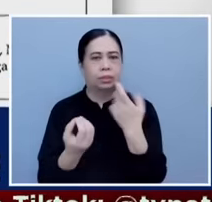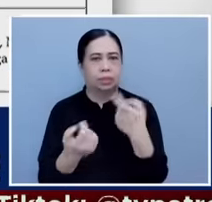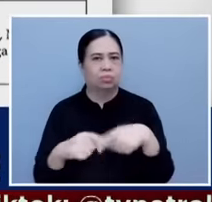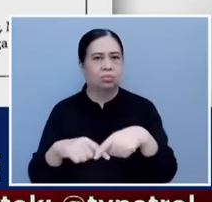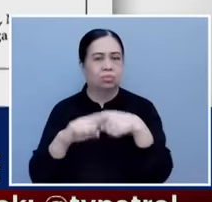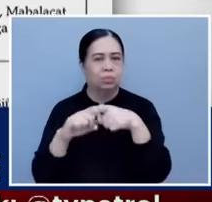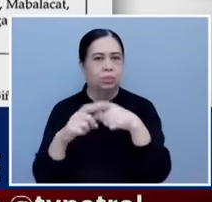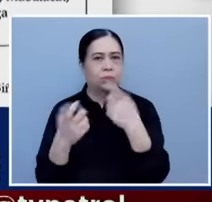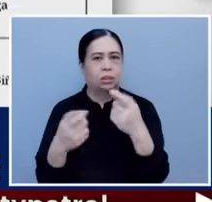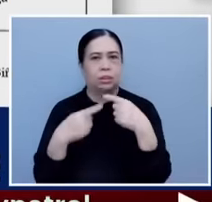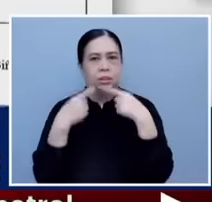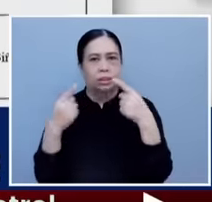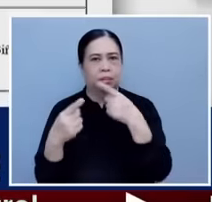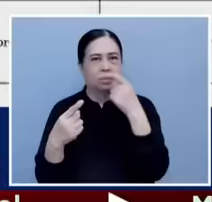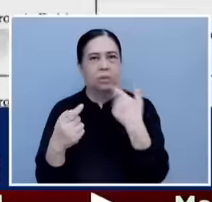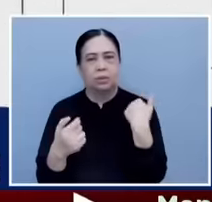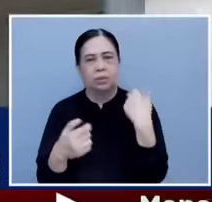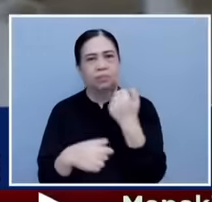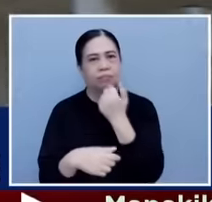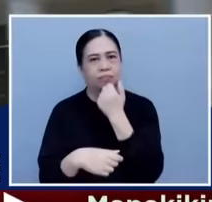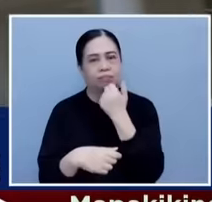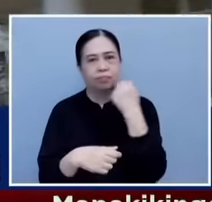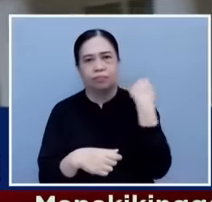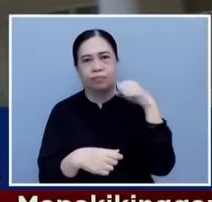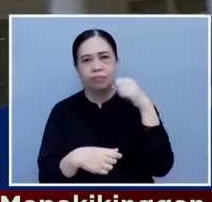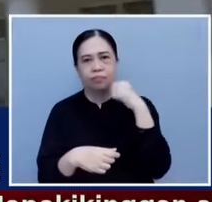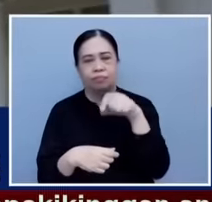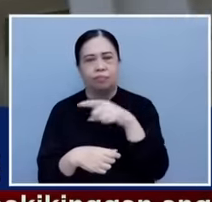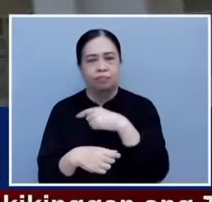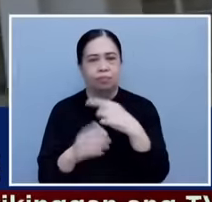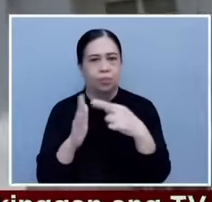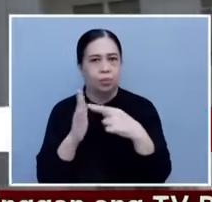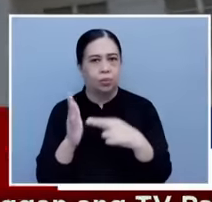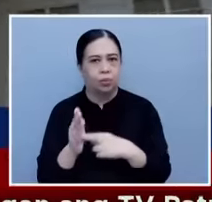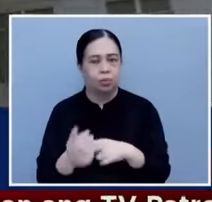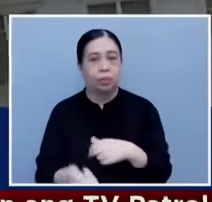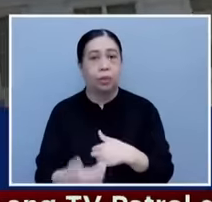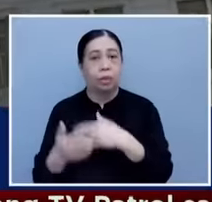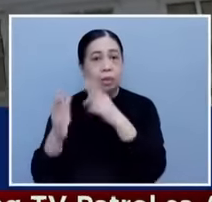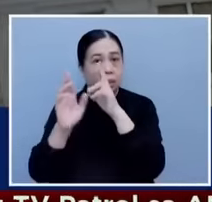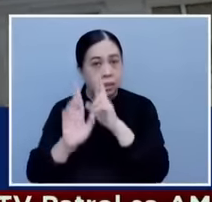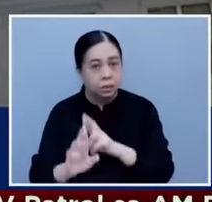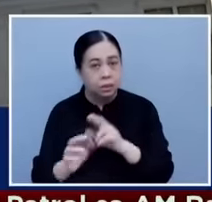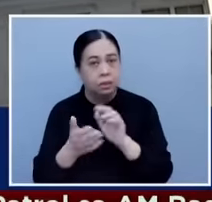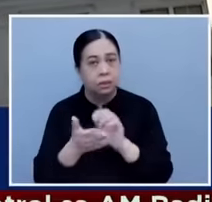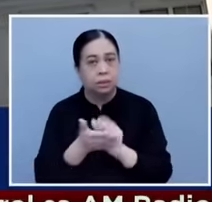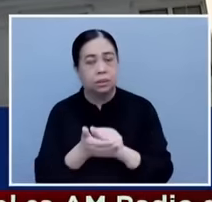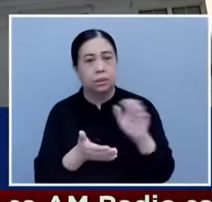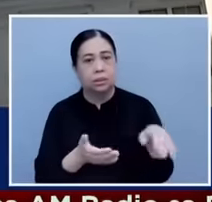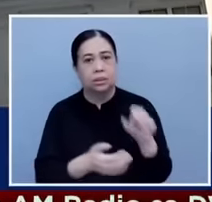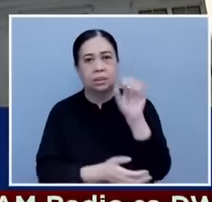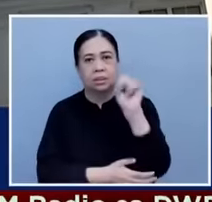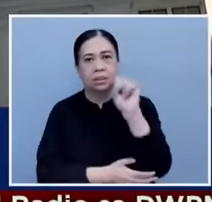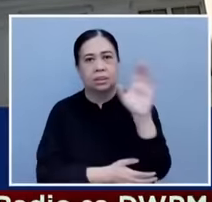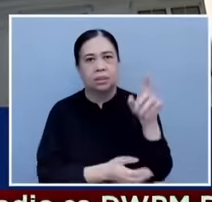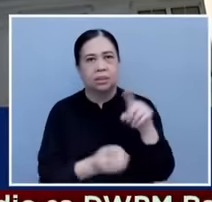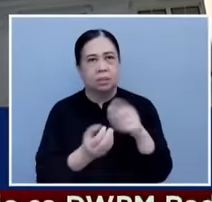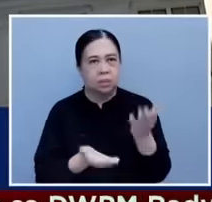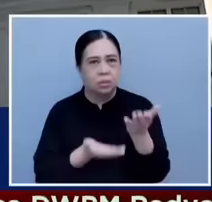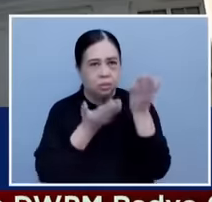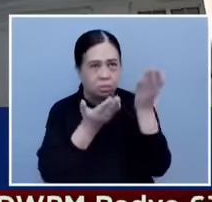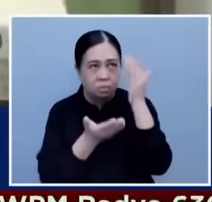proklamasyon dahil sa election offense. Nirerespeto naman ng COMELEC ang pagbasura ng Korte Suprema sa kanilang motion